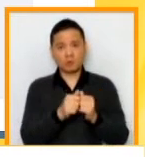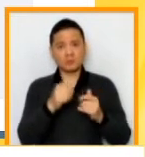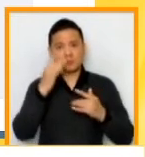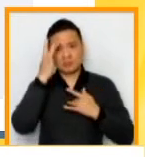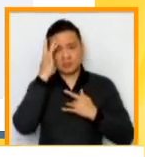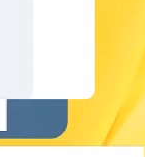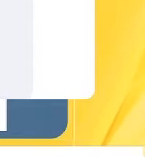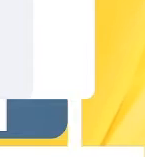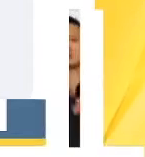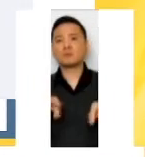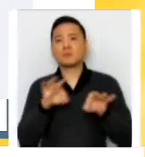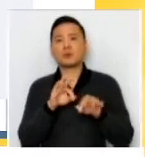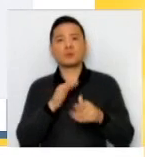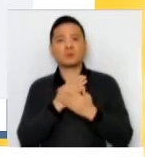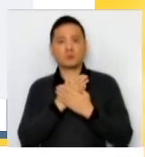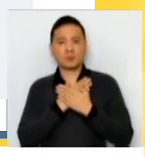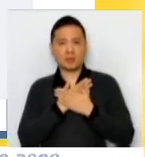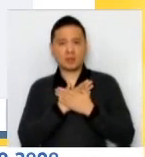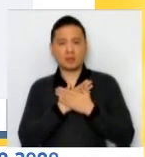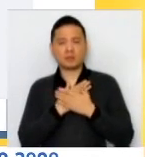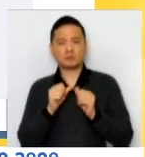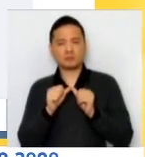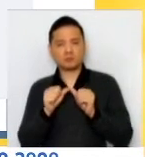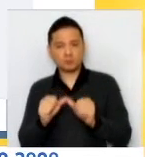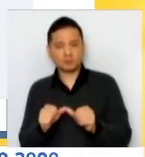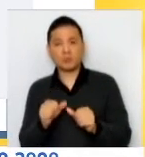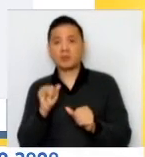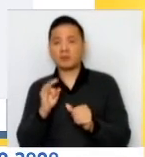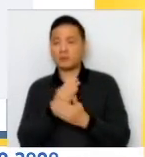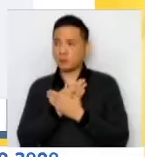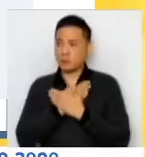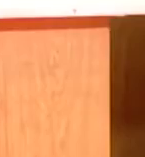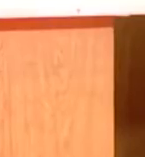kapag naminat, mas matindi ang magiging problema.